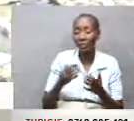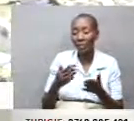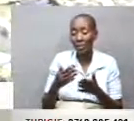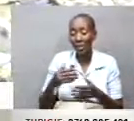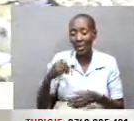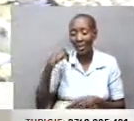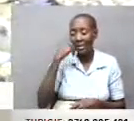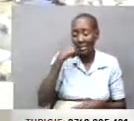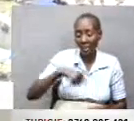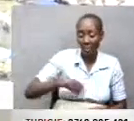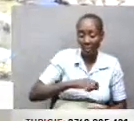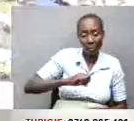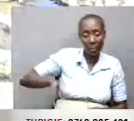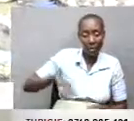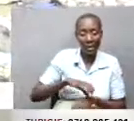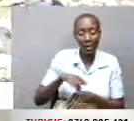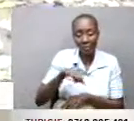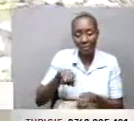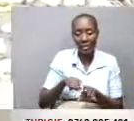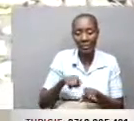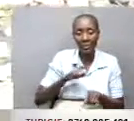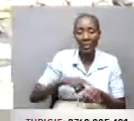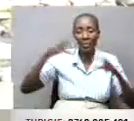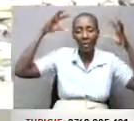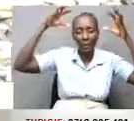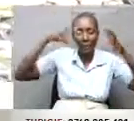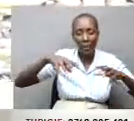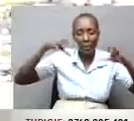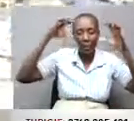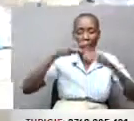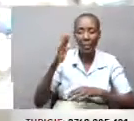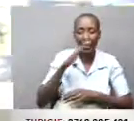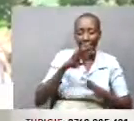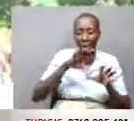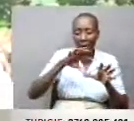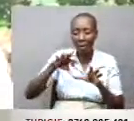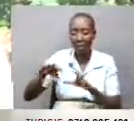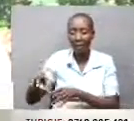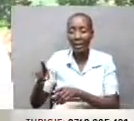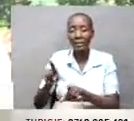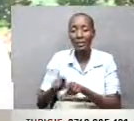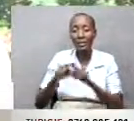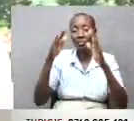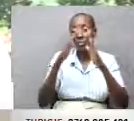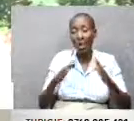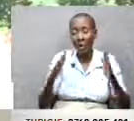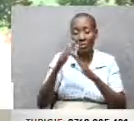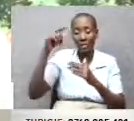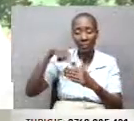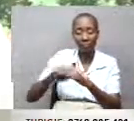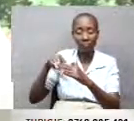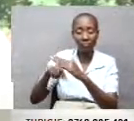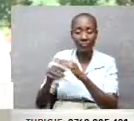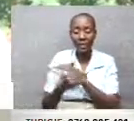kipindupindu, hata sisi wenyewe. Mvua ikinyesha inateremsha takataka kwa manyumba. Kuna mambo mengi ambayo inafanyika hapa. Watoto wetu wanakuja hapa wadogo wa